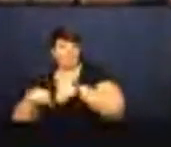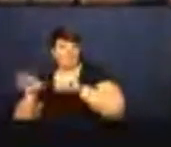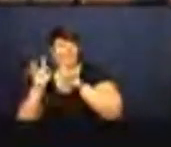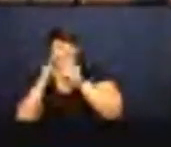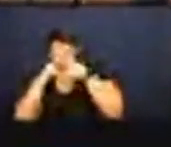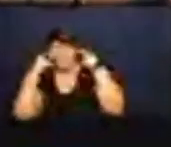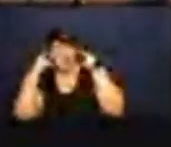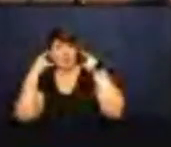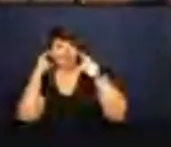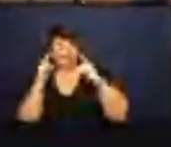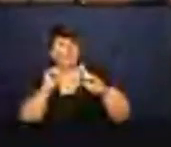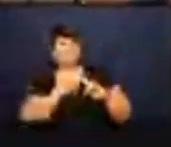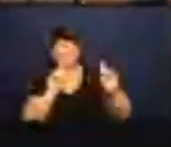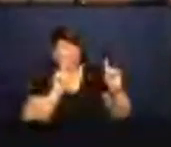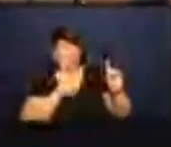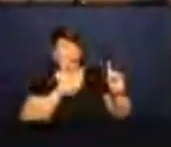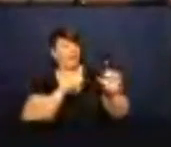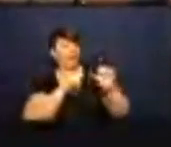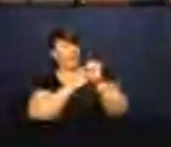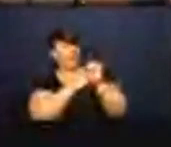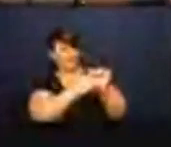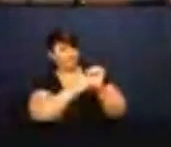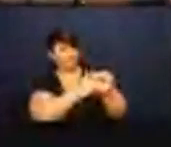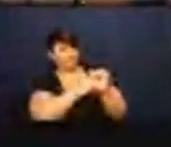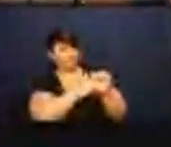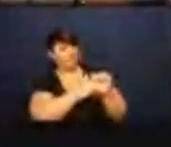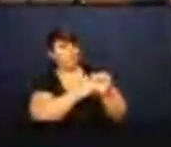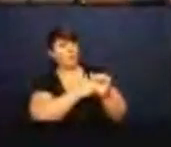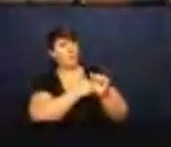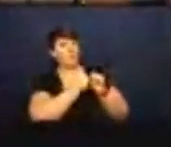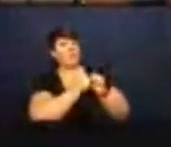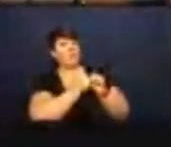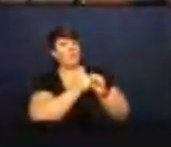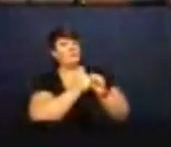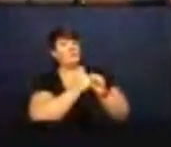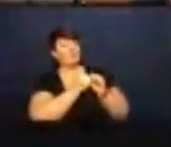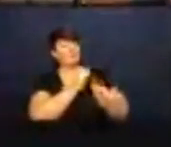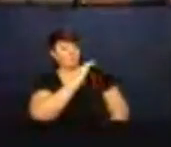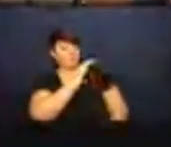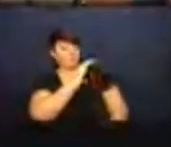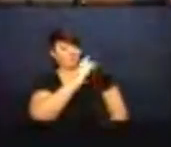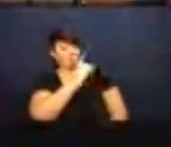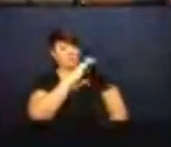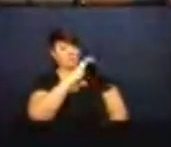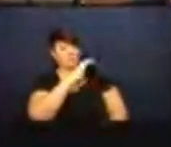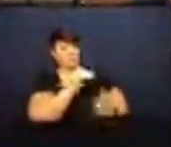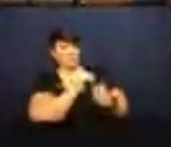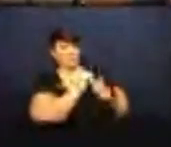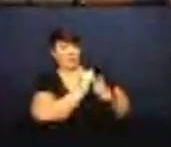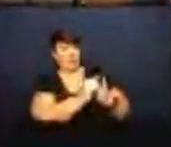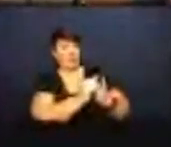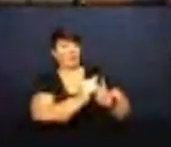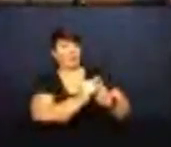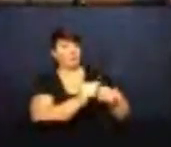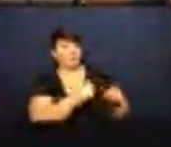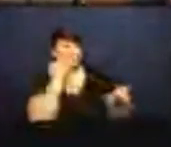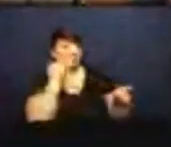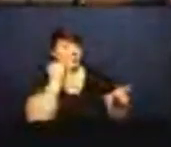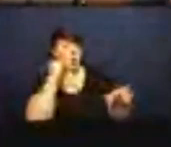Lakini ninaamini kuwa lazima tufuatilie mwongozo wa CDC.